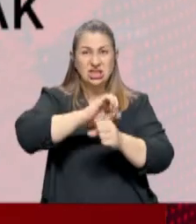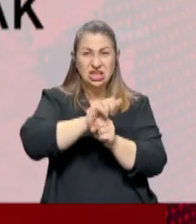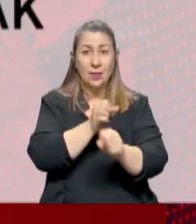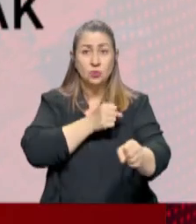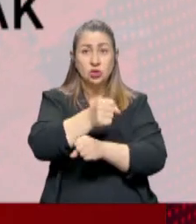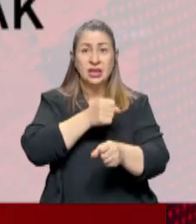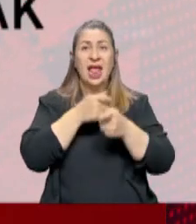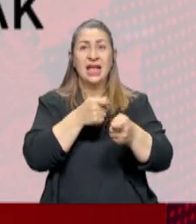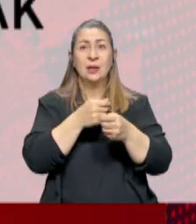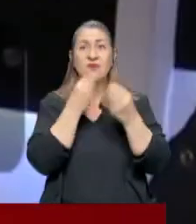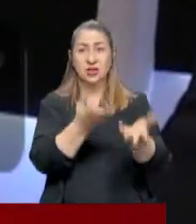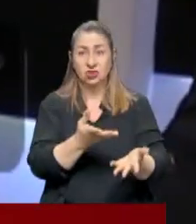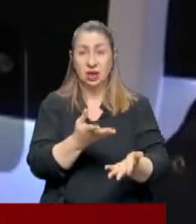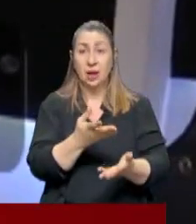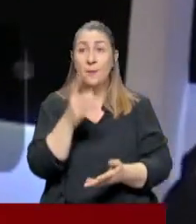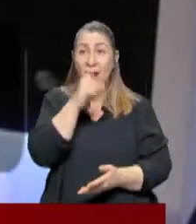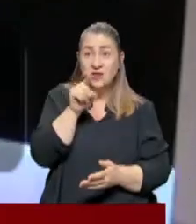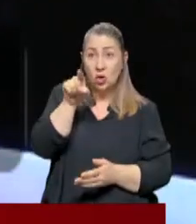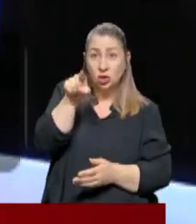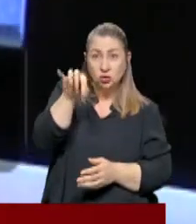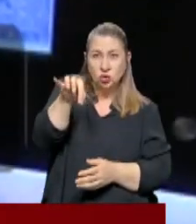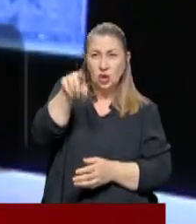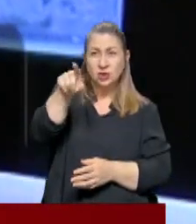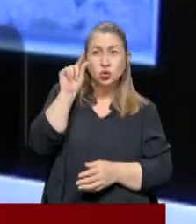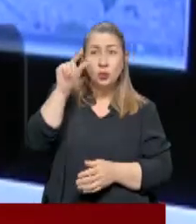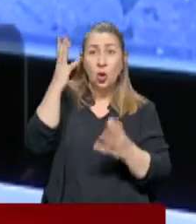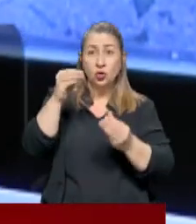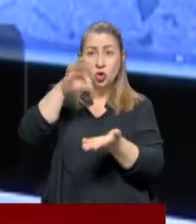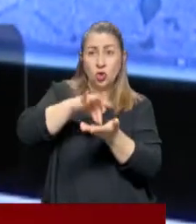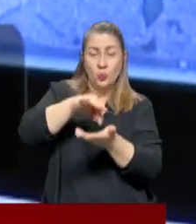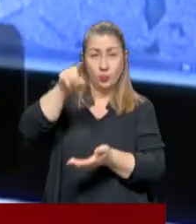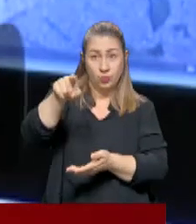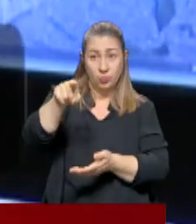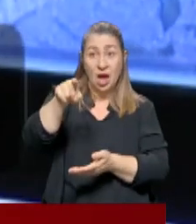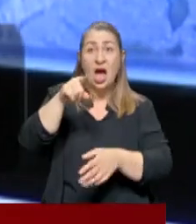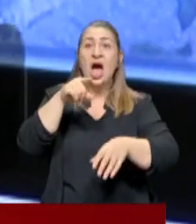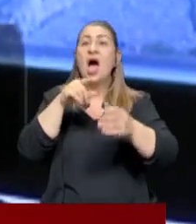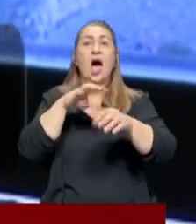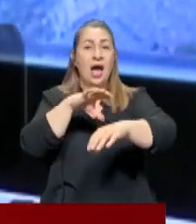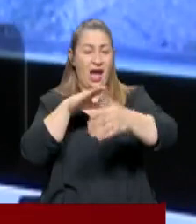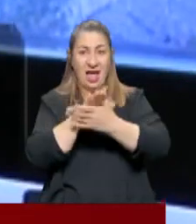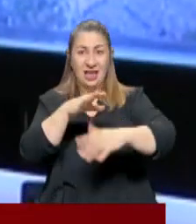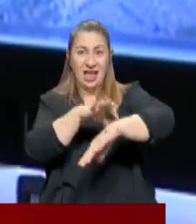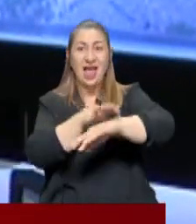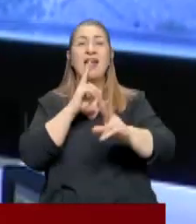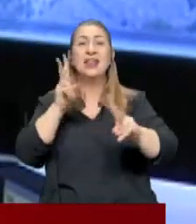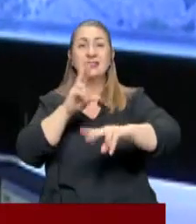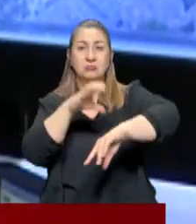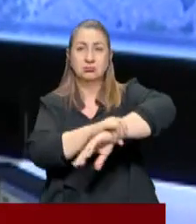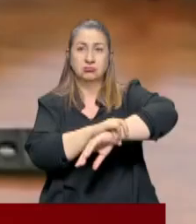şiddetle mücadele eğitimi verilecek. Mavi nokta şu an şüphelinin bulunduğu konu. Ayağında bu elektronik